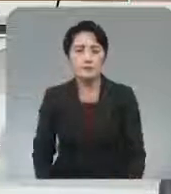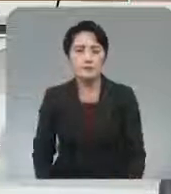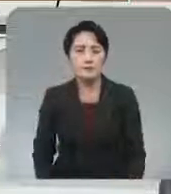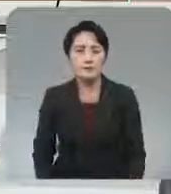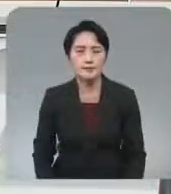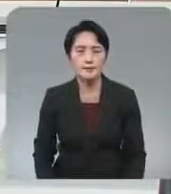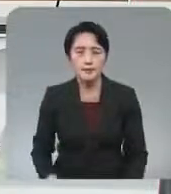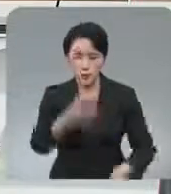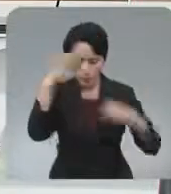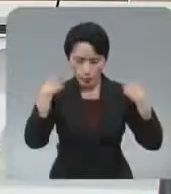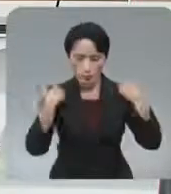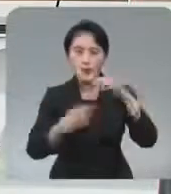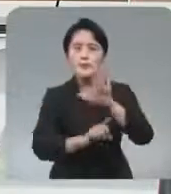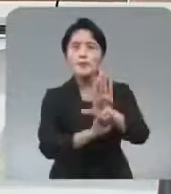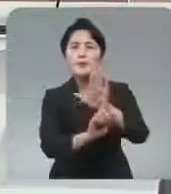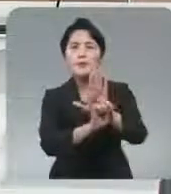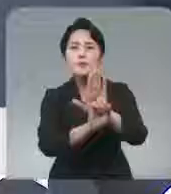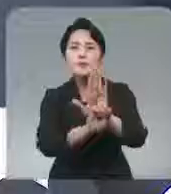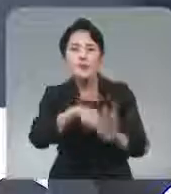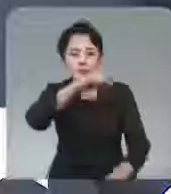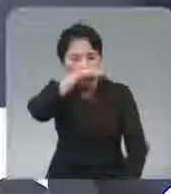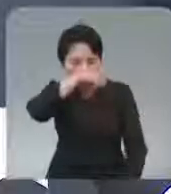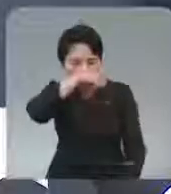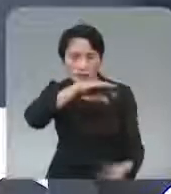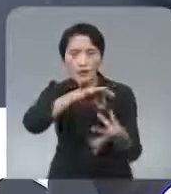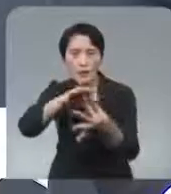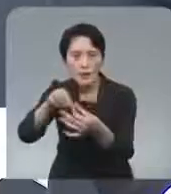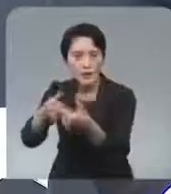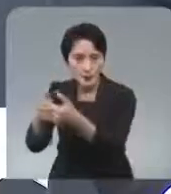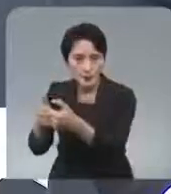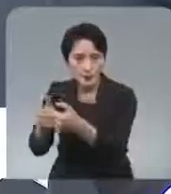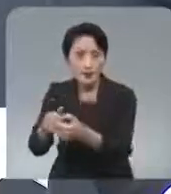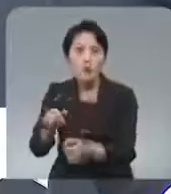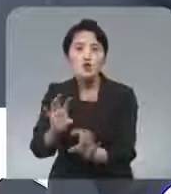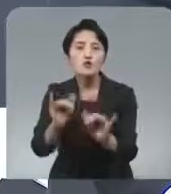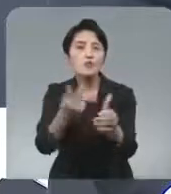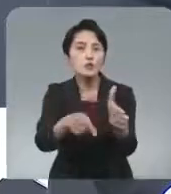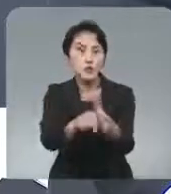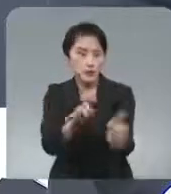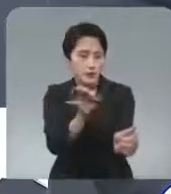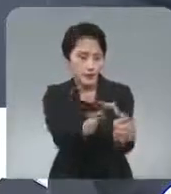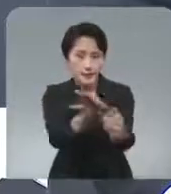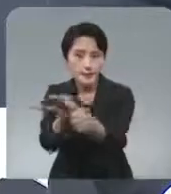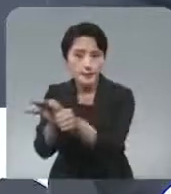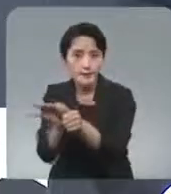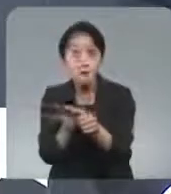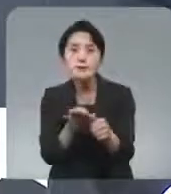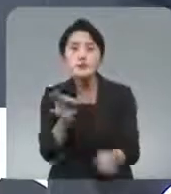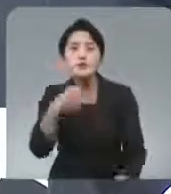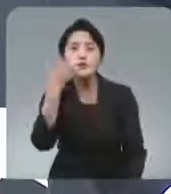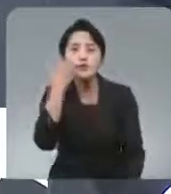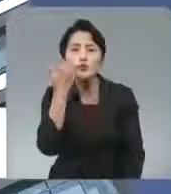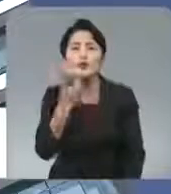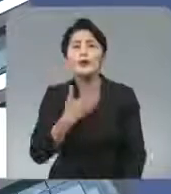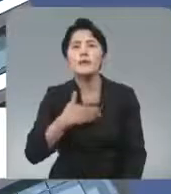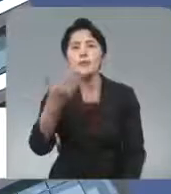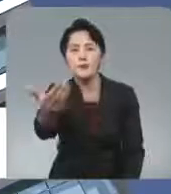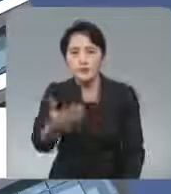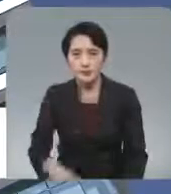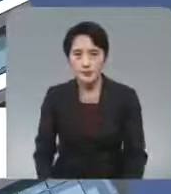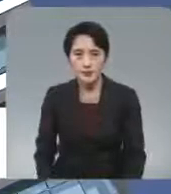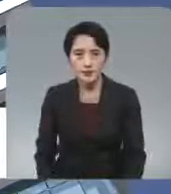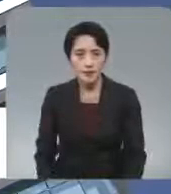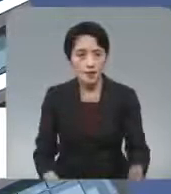新型コロナウイルス完全症に関連する災害支援金や小規模事業者への支援県などを含む30